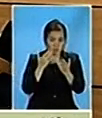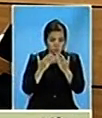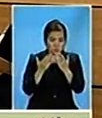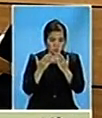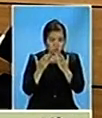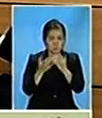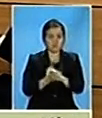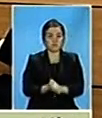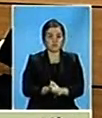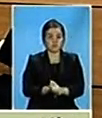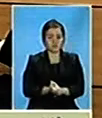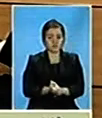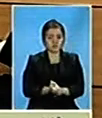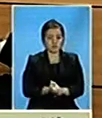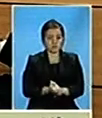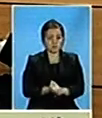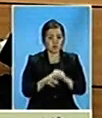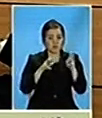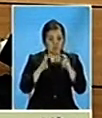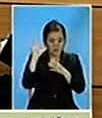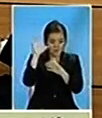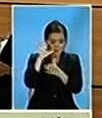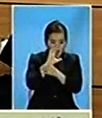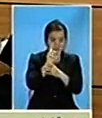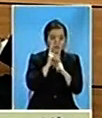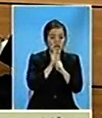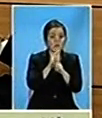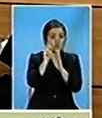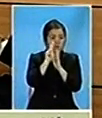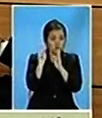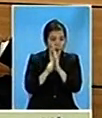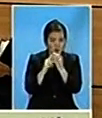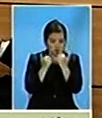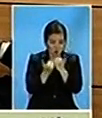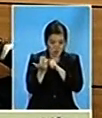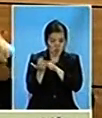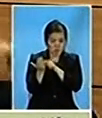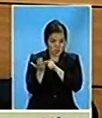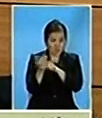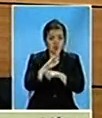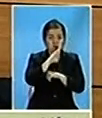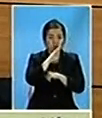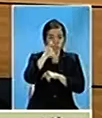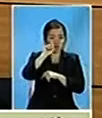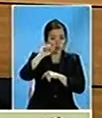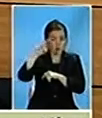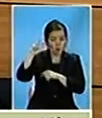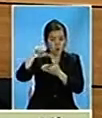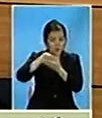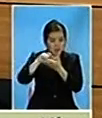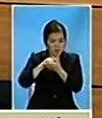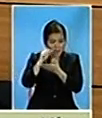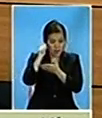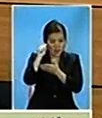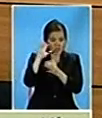จะใช้บังคับตามฉบับนี้ได้เนี่ยผมคิดว่าสภาถ้าวุฒิสภาเนี่ยเราคงแก้ได้เฉพาะ